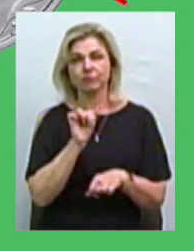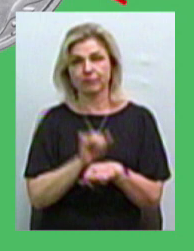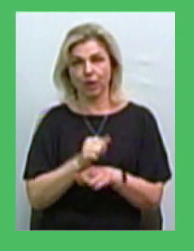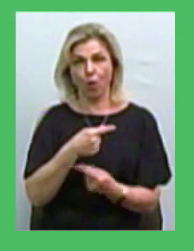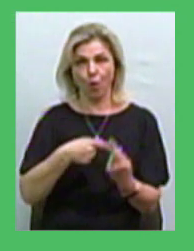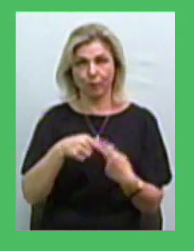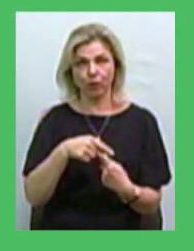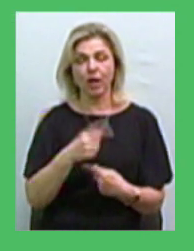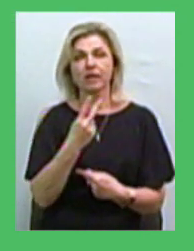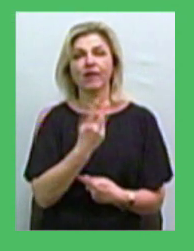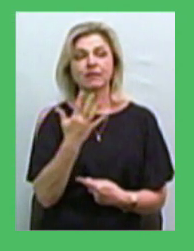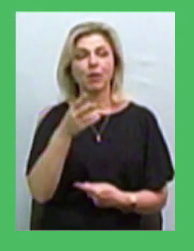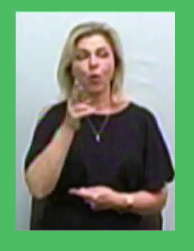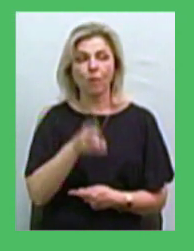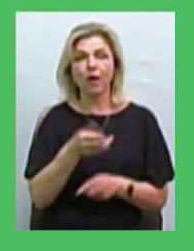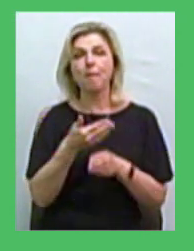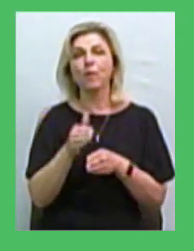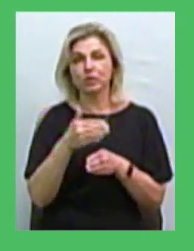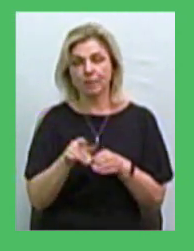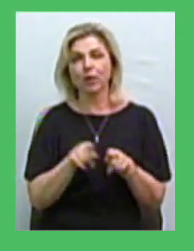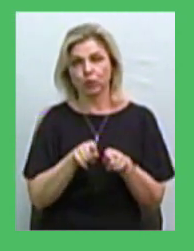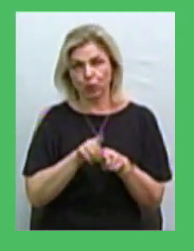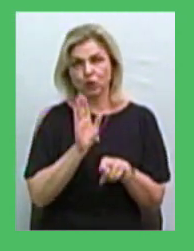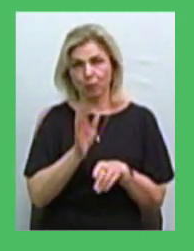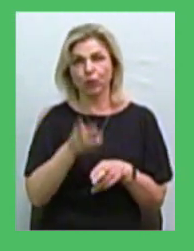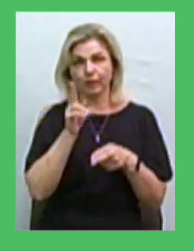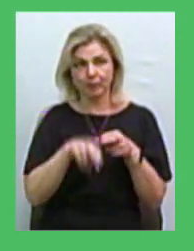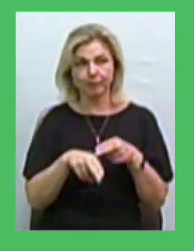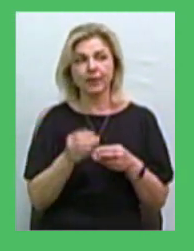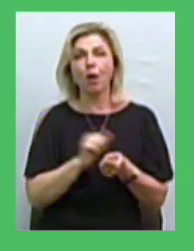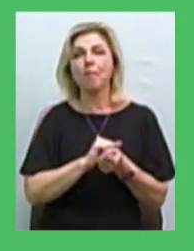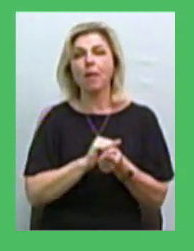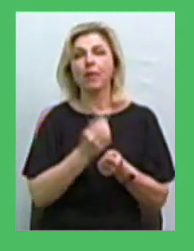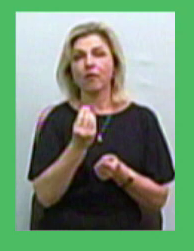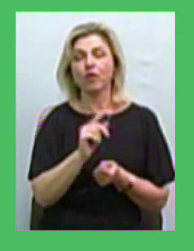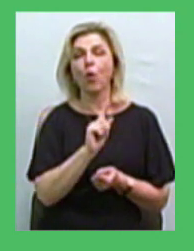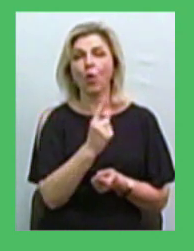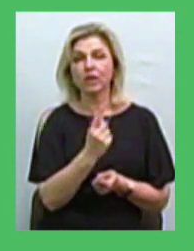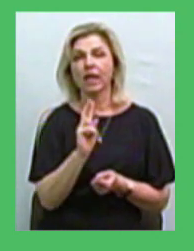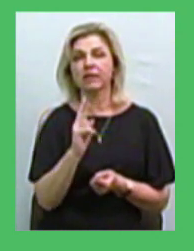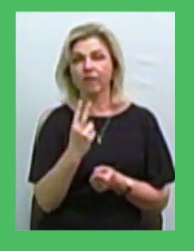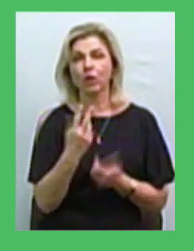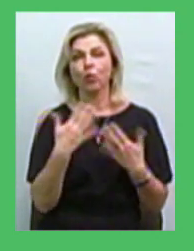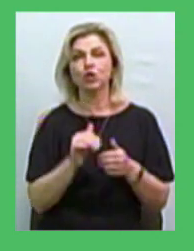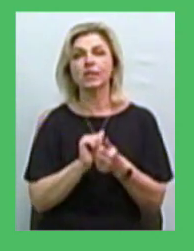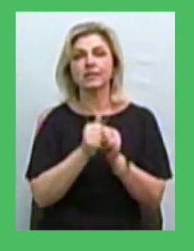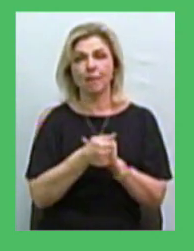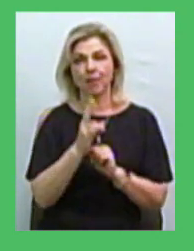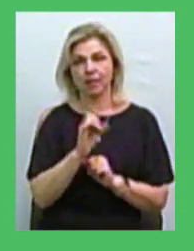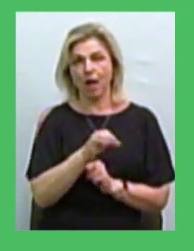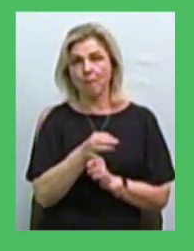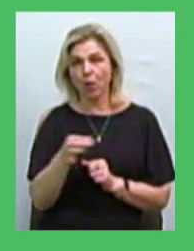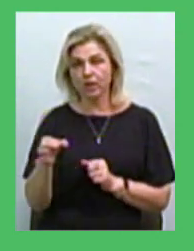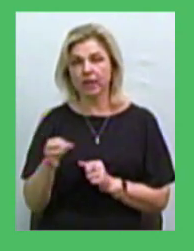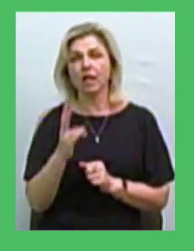обіг. 25 копійок поступово вилучатимуть. Паперові гроші номіналом 1 та 2 гривні вже замінюють на монети.